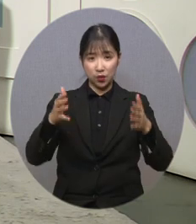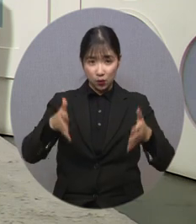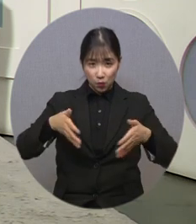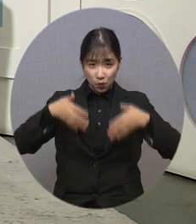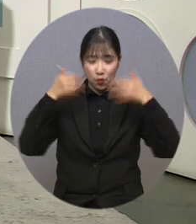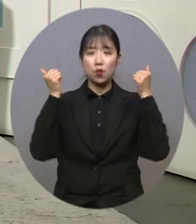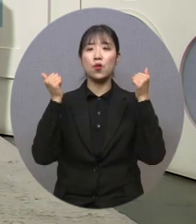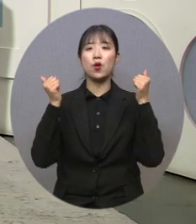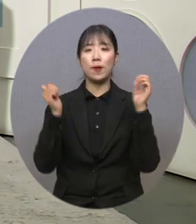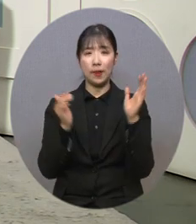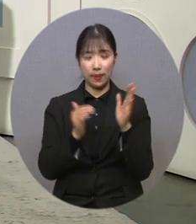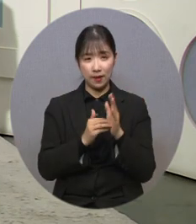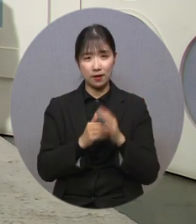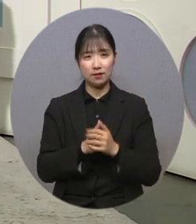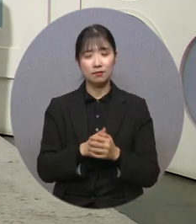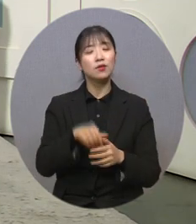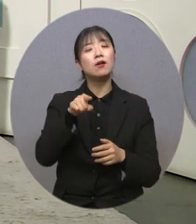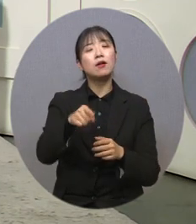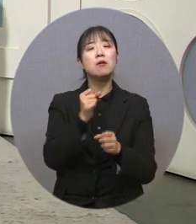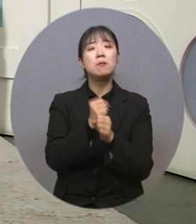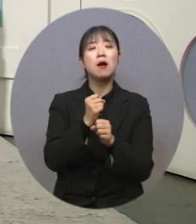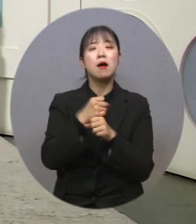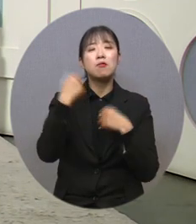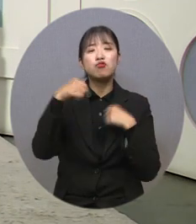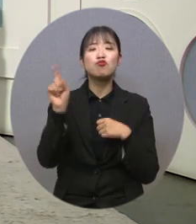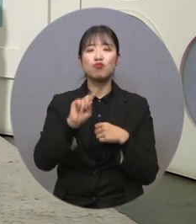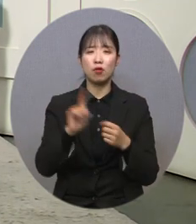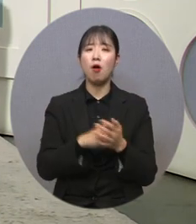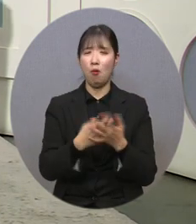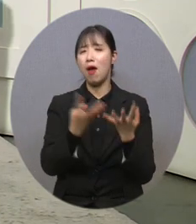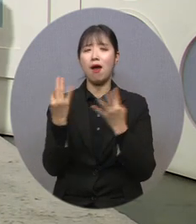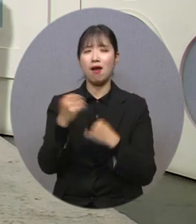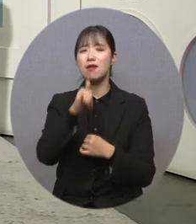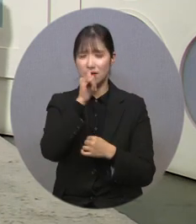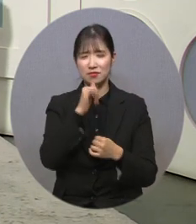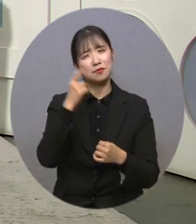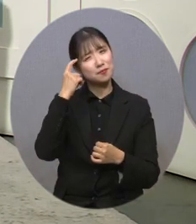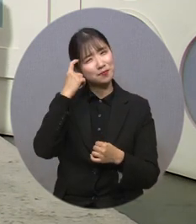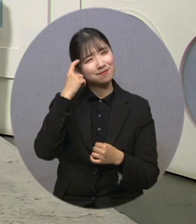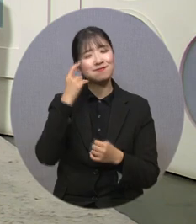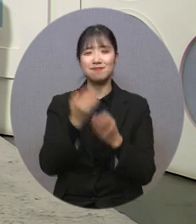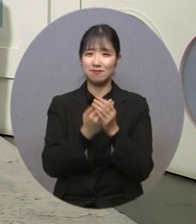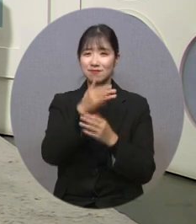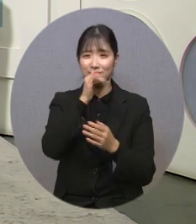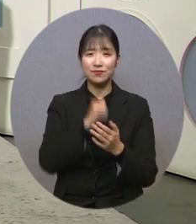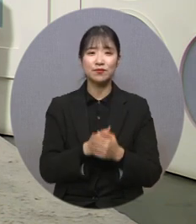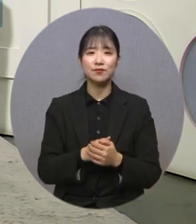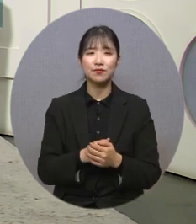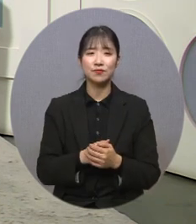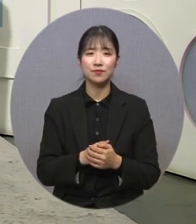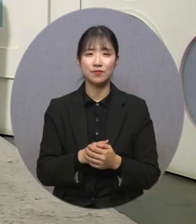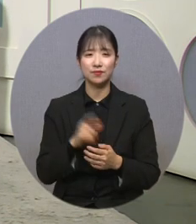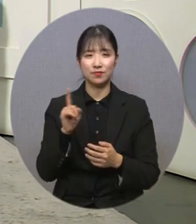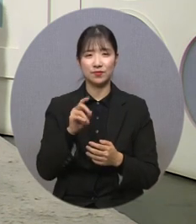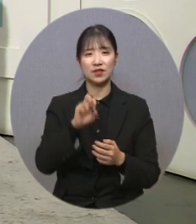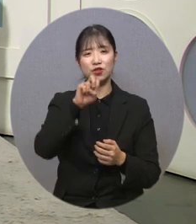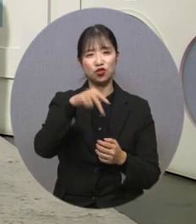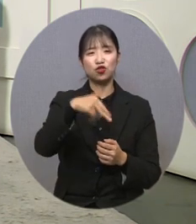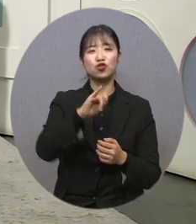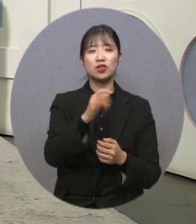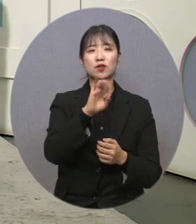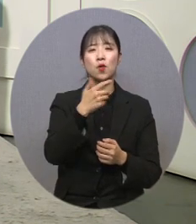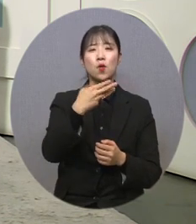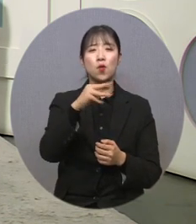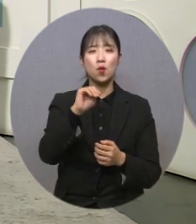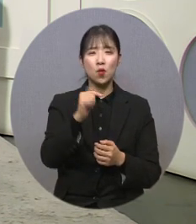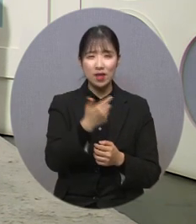해서도 그 작품은? 아, 작품은 뭐, 여러 작품이 나세요? 있죠. 많이 기억이 나죠. 뭐. 주연했던. 아, 유진 온일의 뭐,